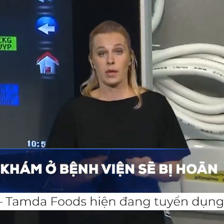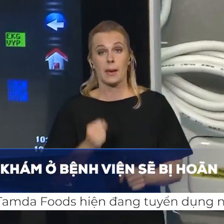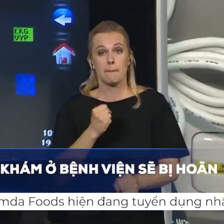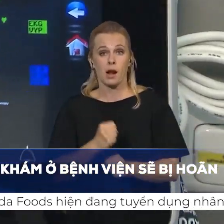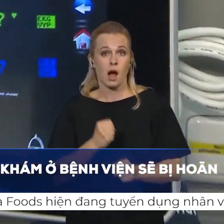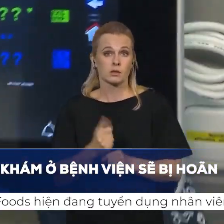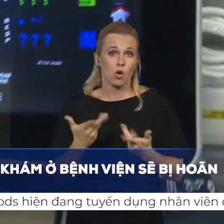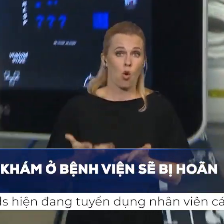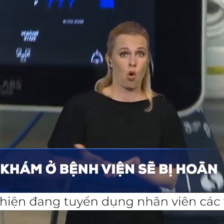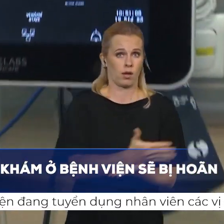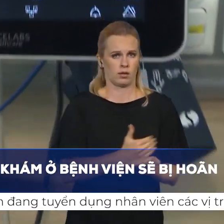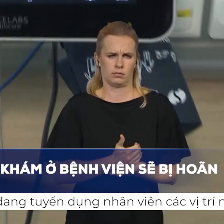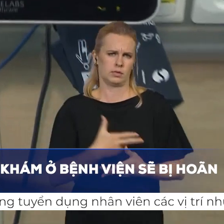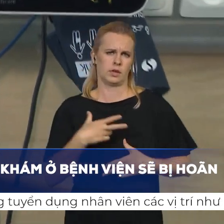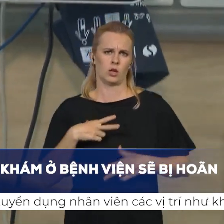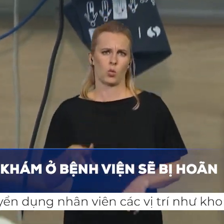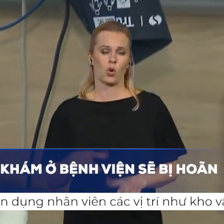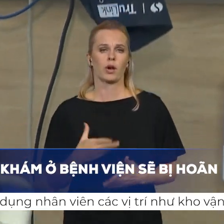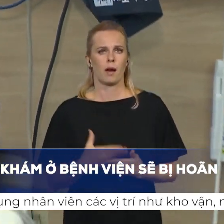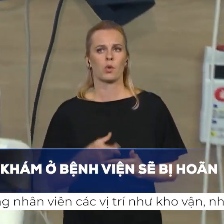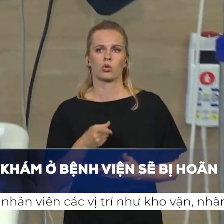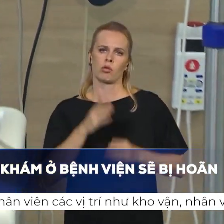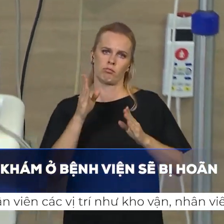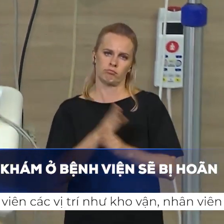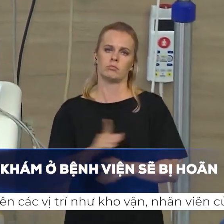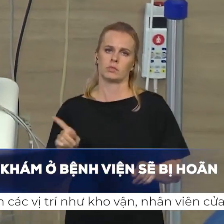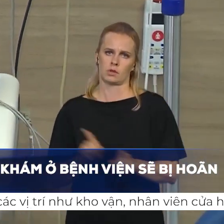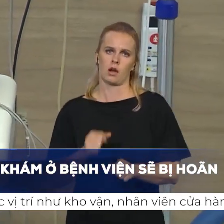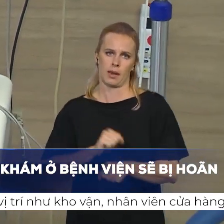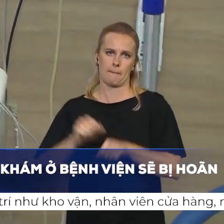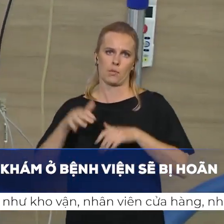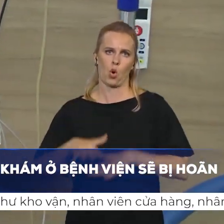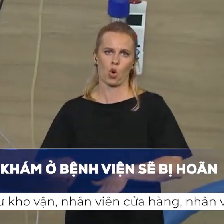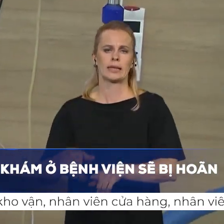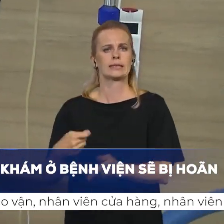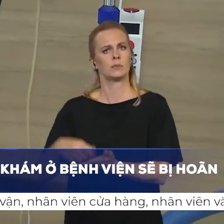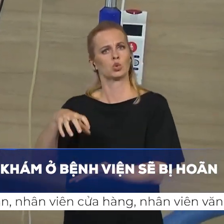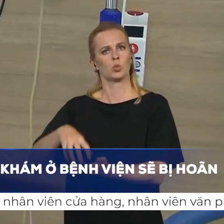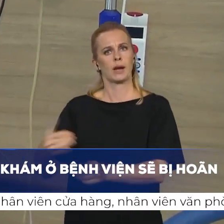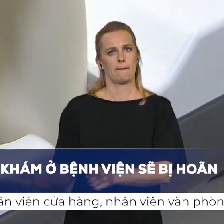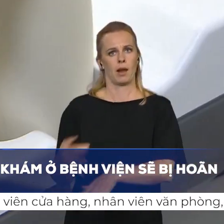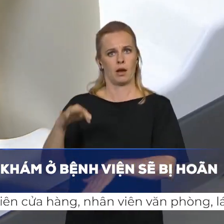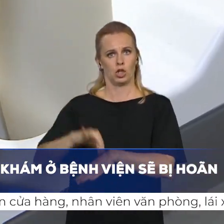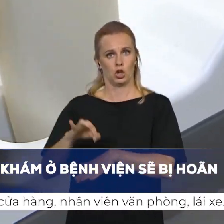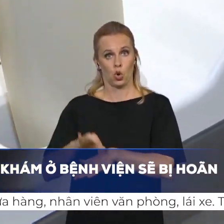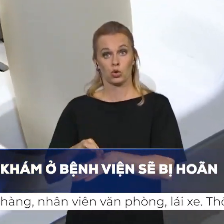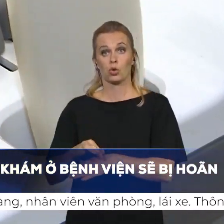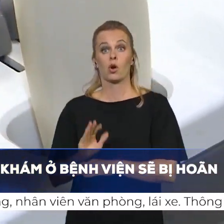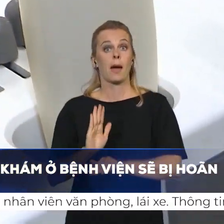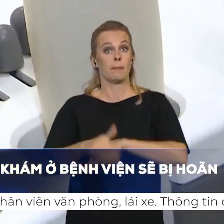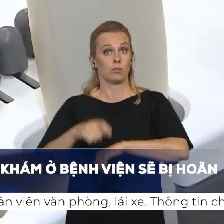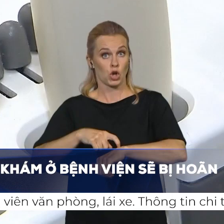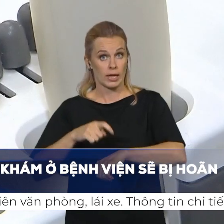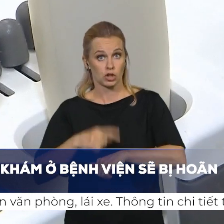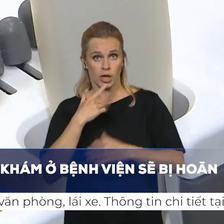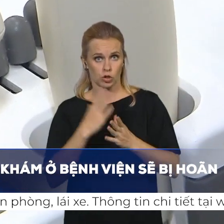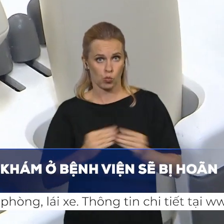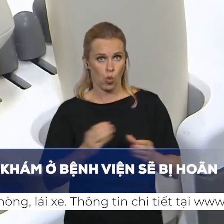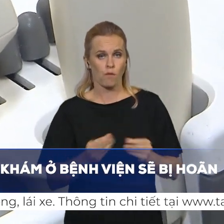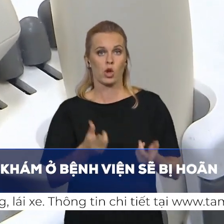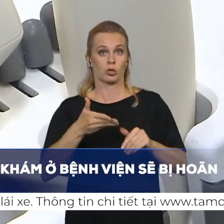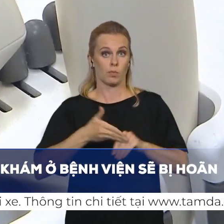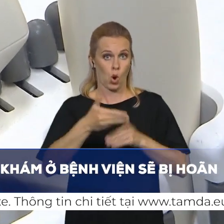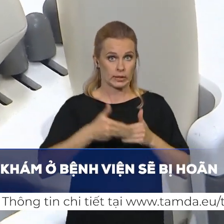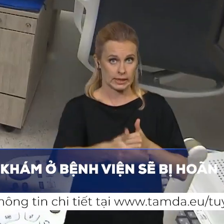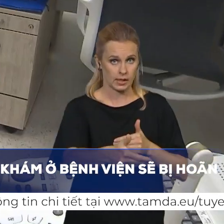bảo rằng dịch vụ chăm sóc cấp tính sẽ hoạt động theo cách mà bệnh viện đã quen và thay vào đó họ sẽ phải chờ đợi lâu hơn. Vấn đề sẽ ảnh hưởng đáng kể